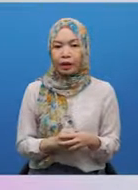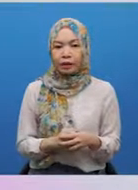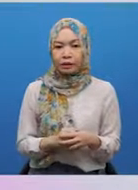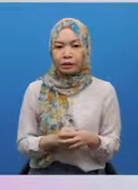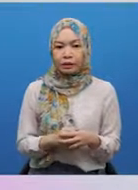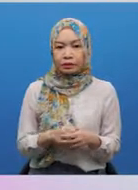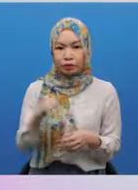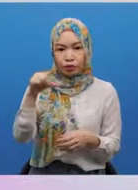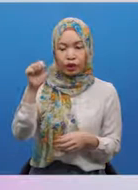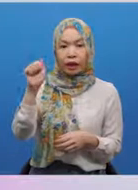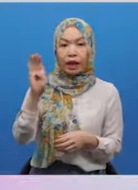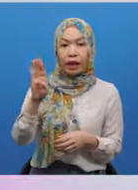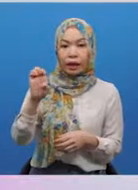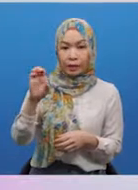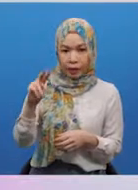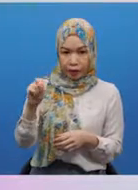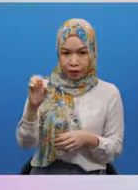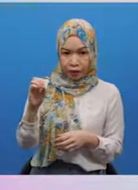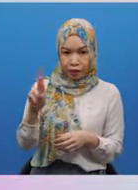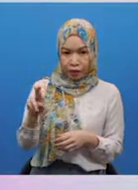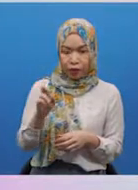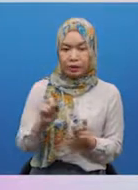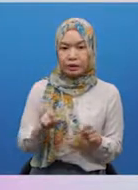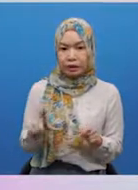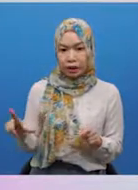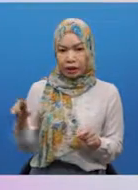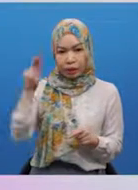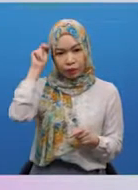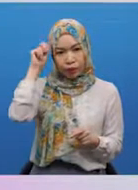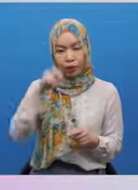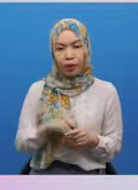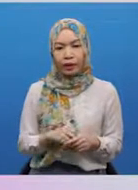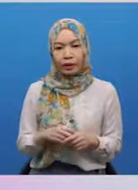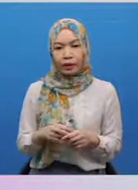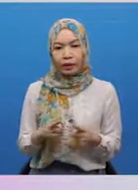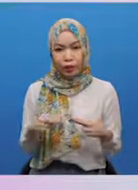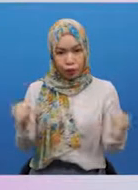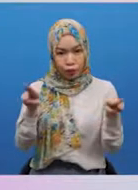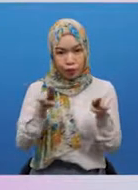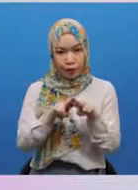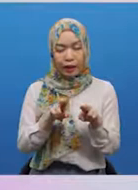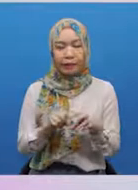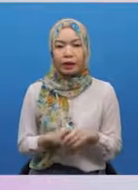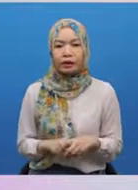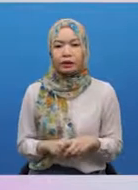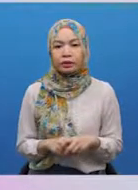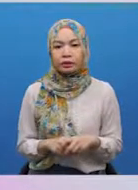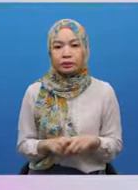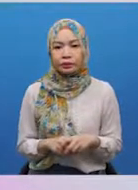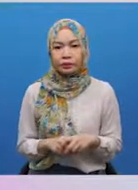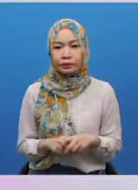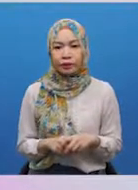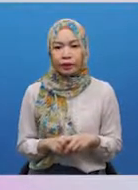sapaannya ialah Tuan yang terutama. Ingat ya pelajar, jangan silap guna bentuk sapaan